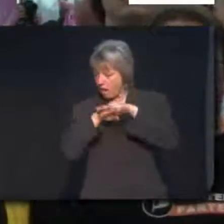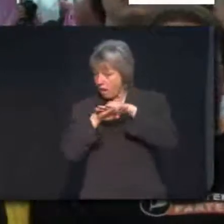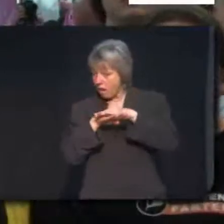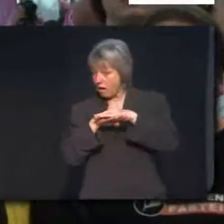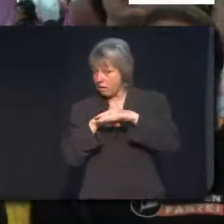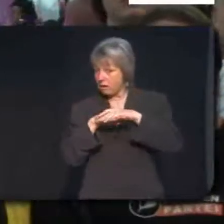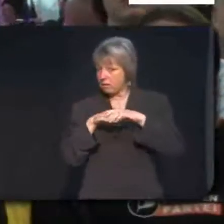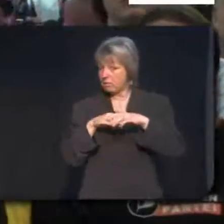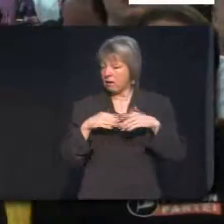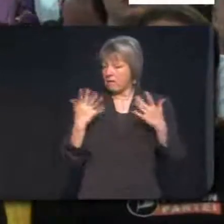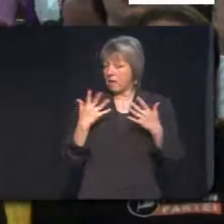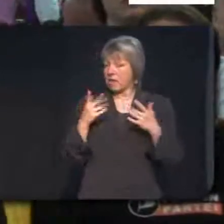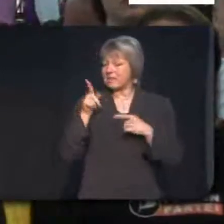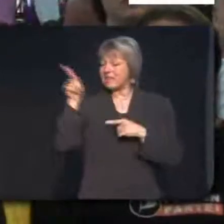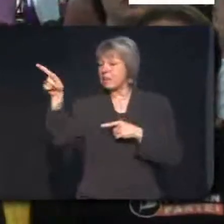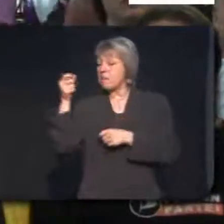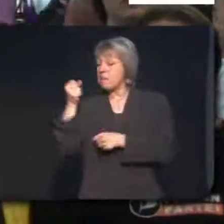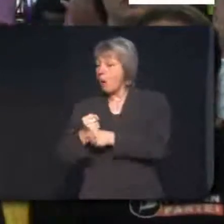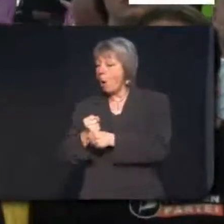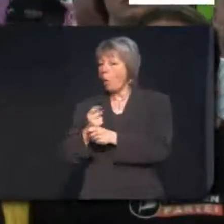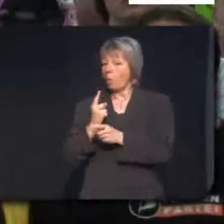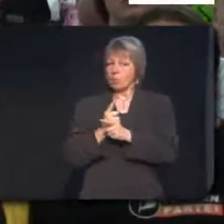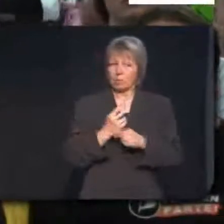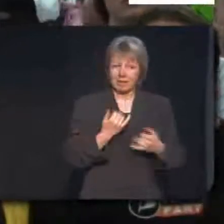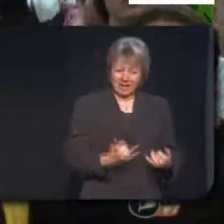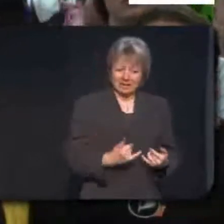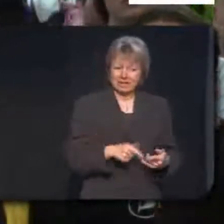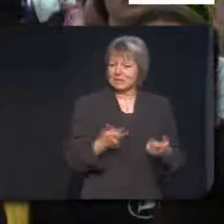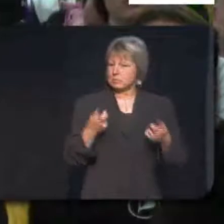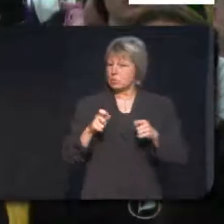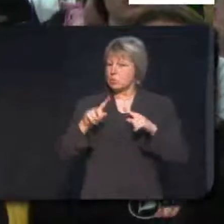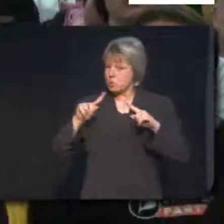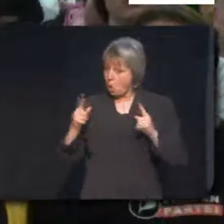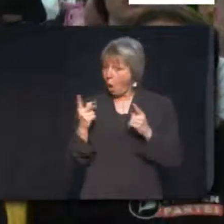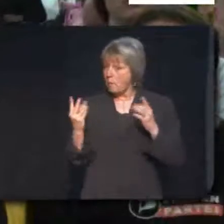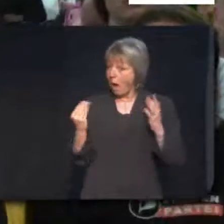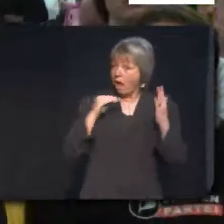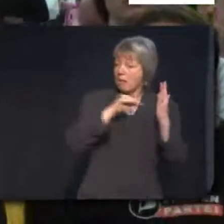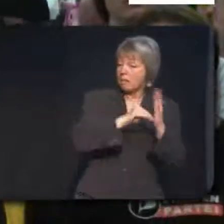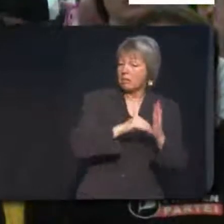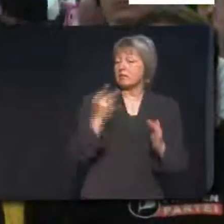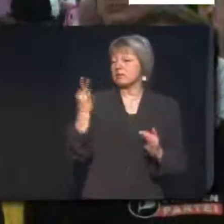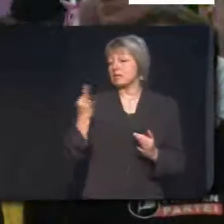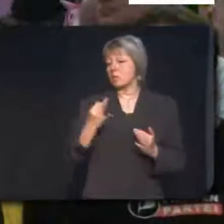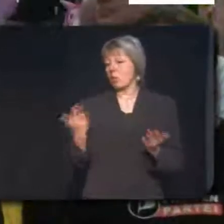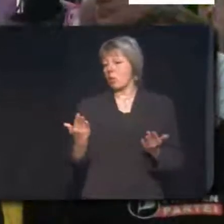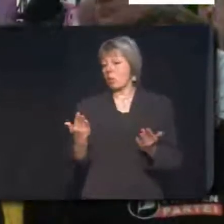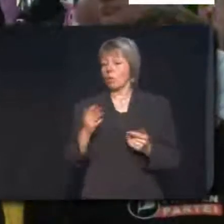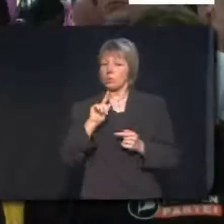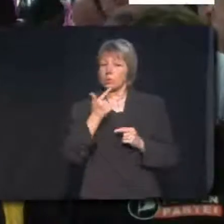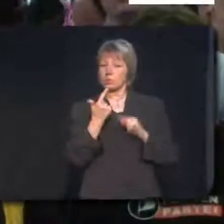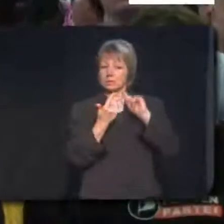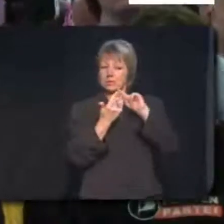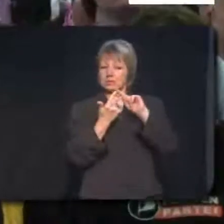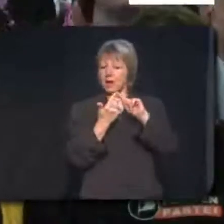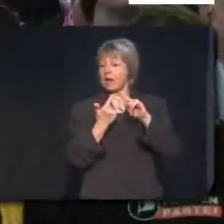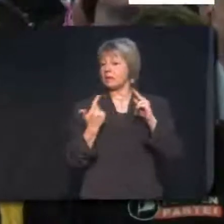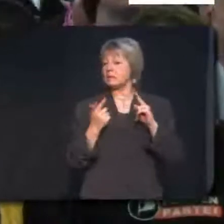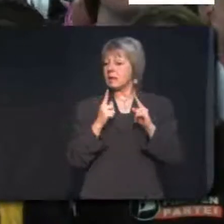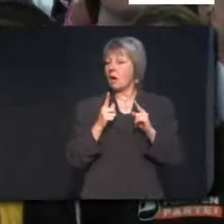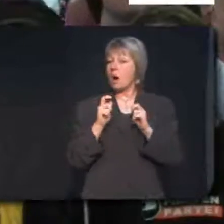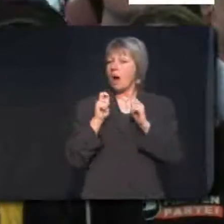auch hier beschlossen haben noch mal reinzuschreiben und zweitens ob die Antragsteller planen diesen Antrag